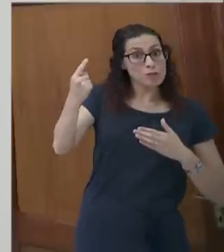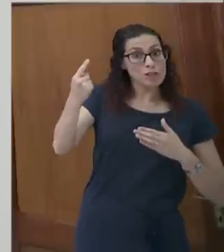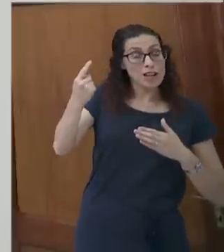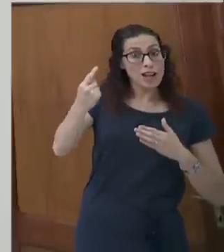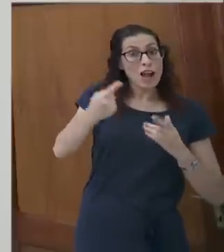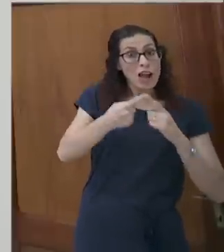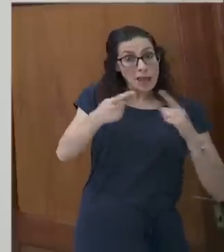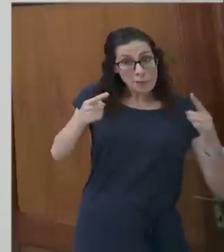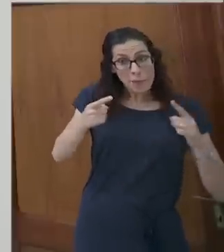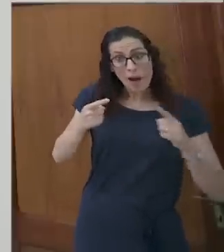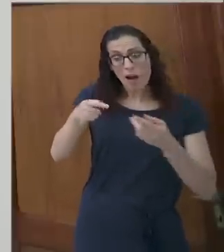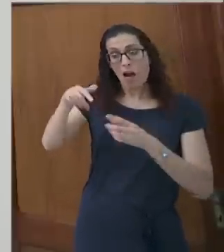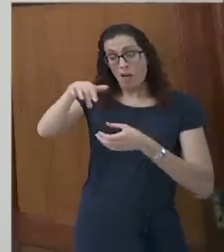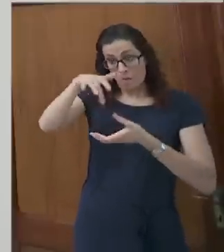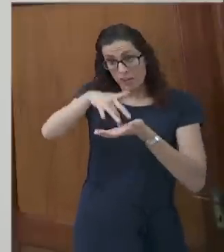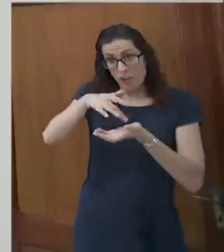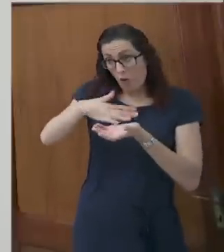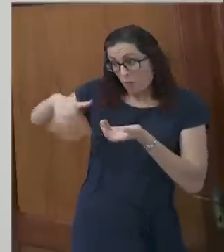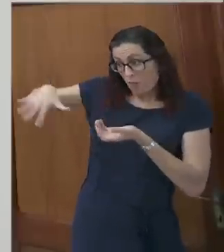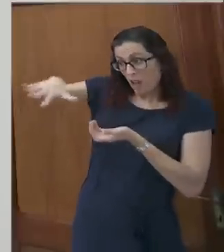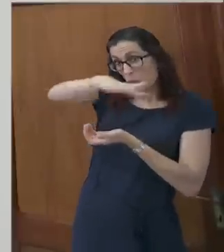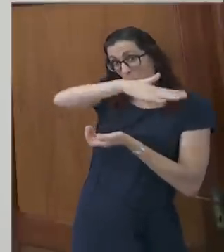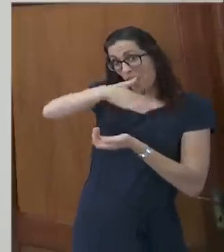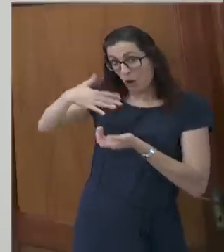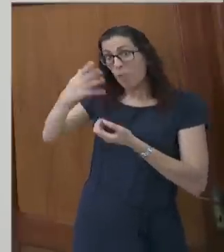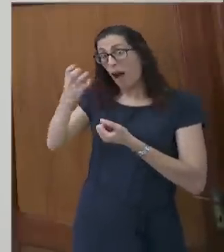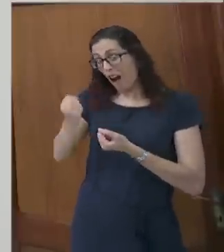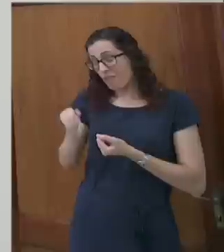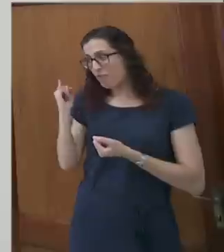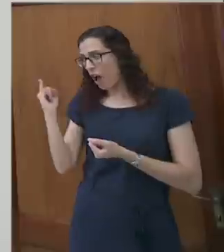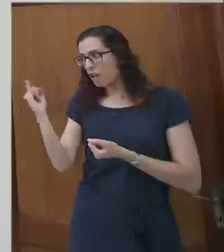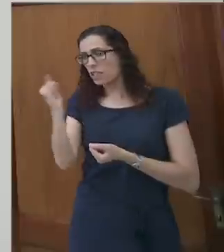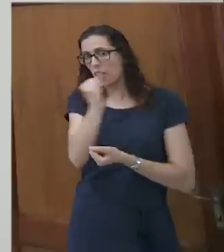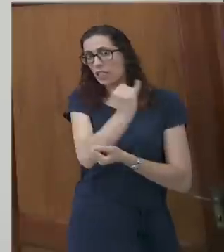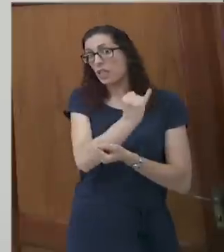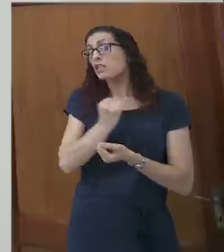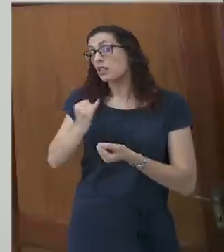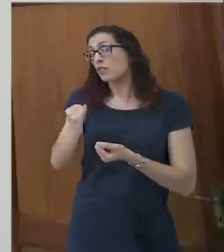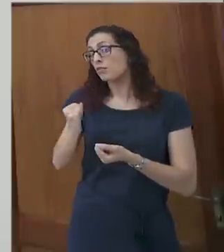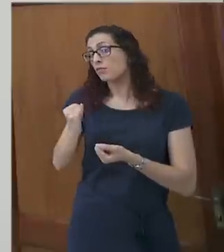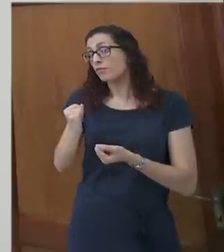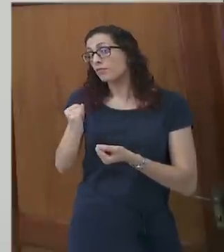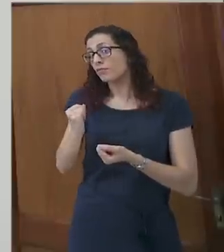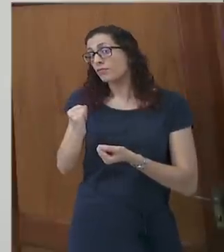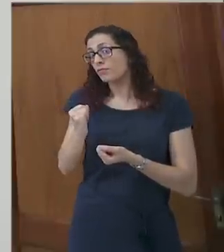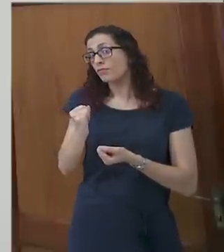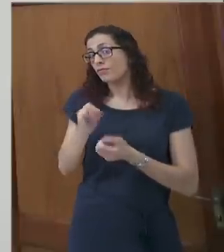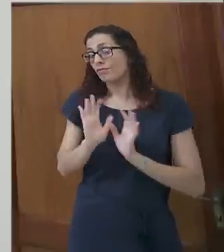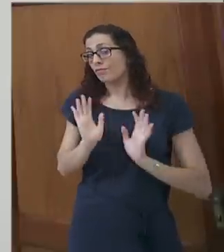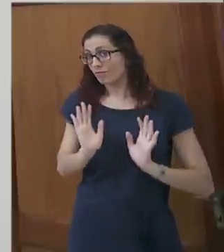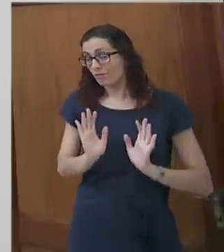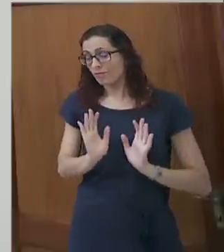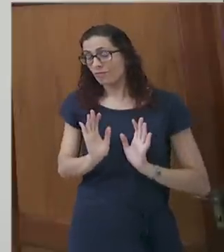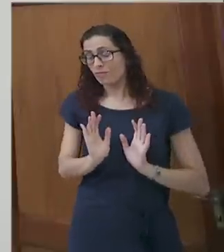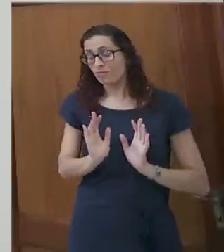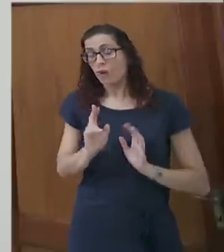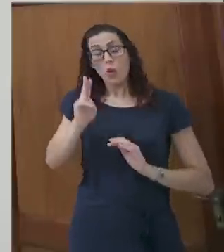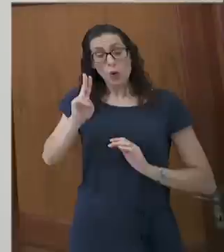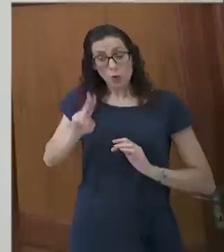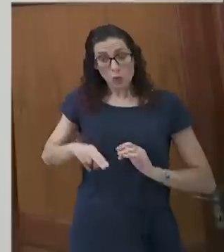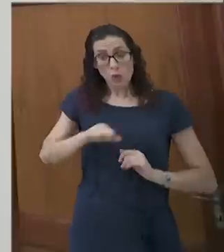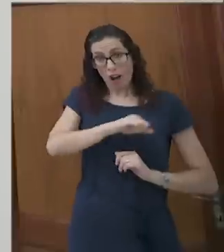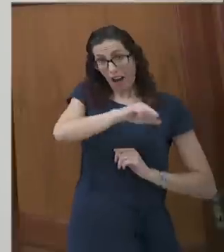Hemm importanti din. Illa li għaliex anki aħna jekk aħna